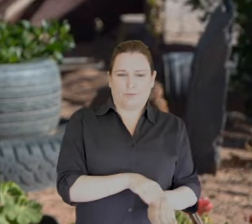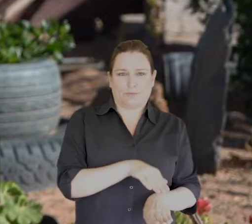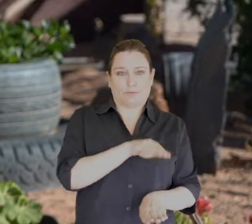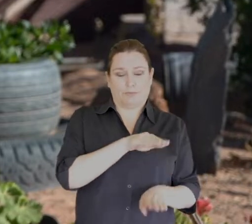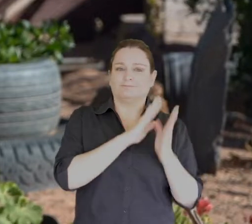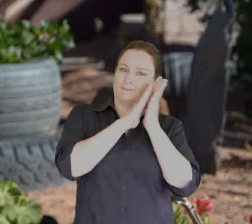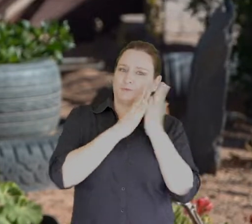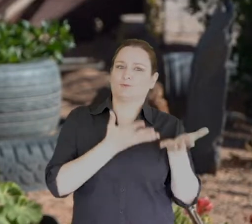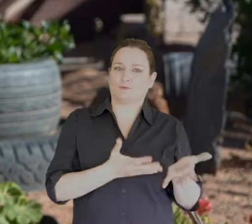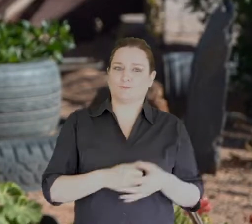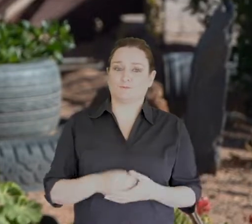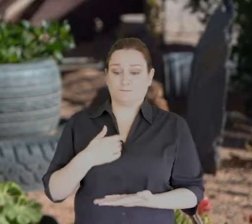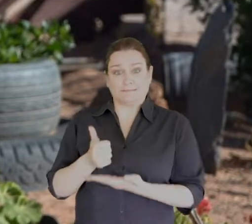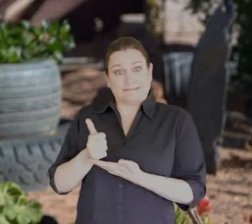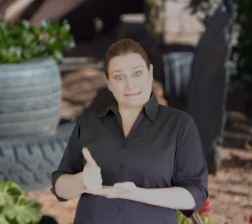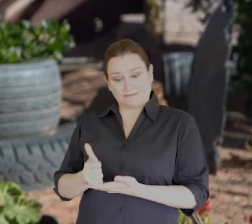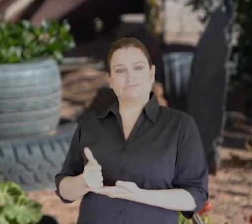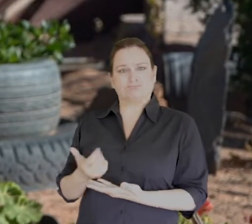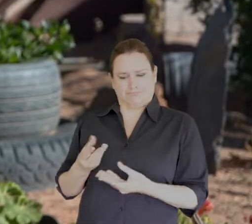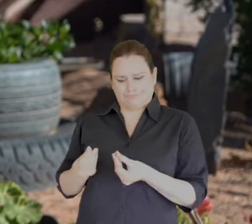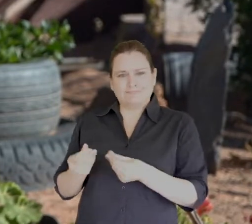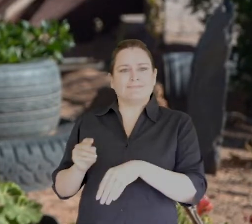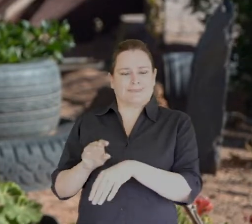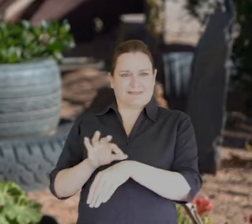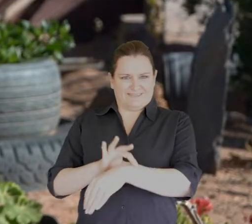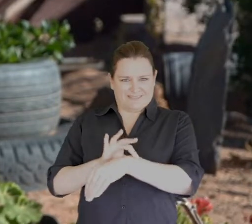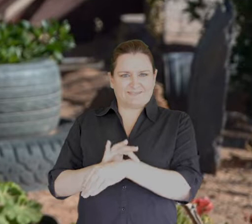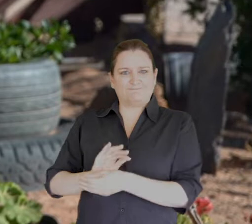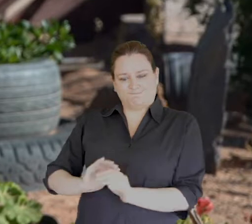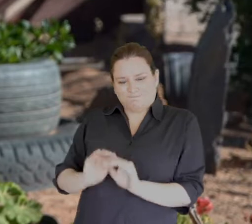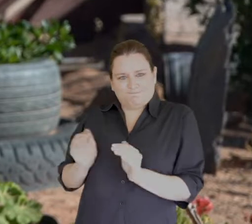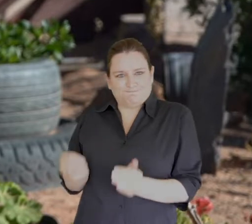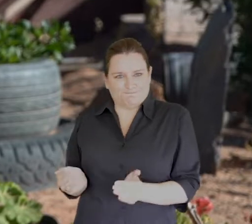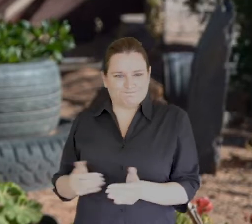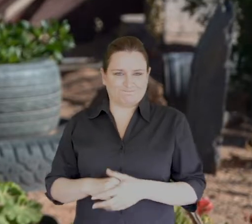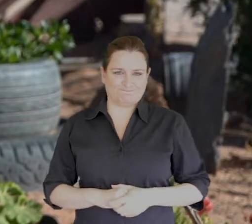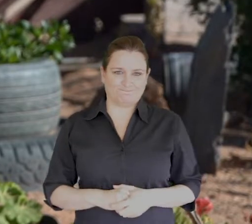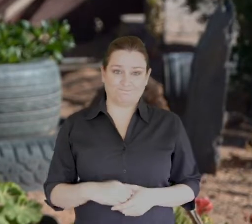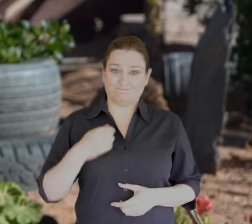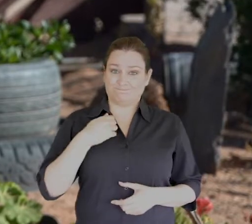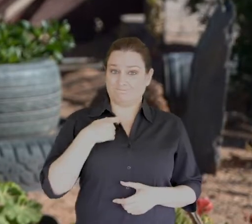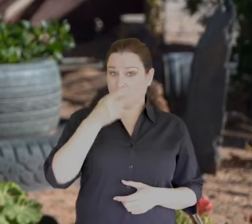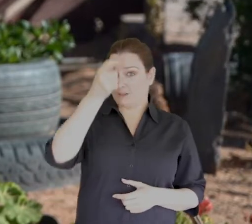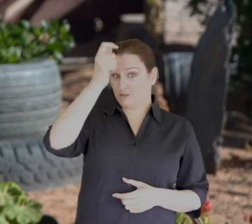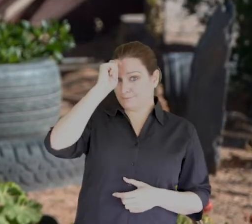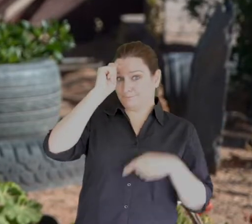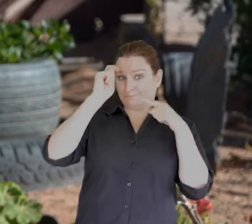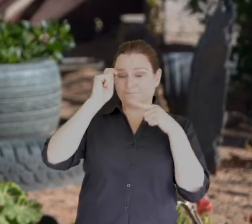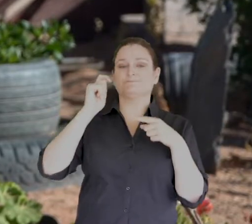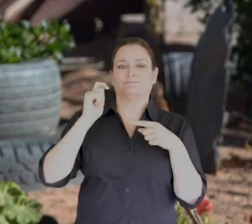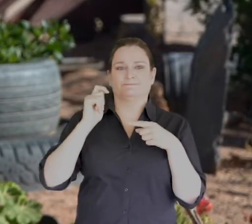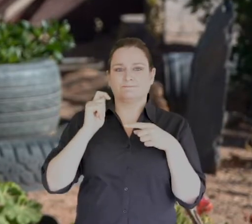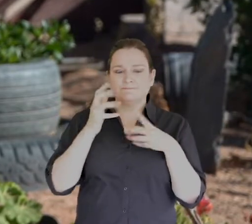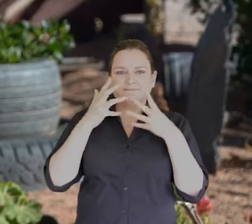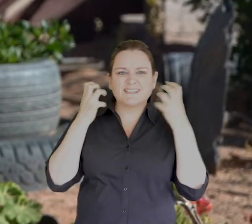opzet. Die kerbe wat ik had was. Dus zei die Rickard